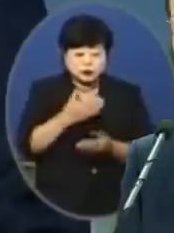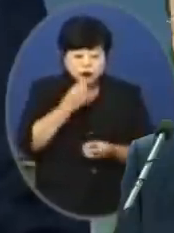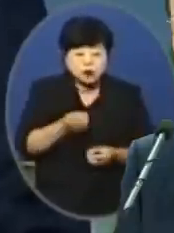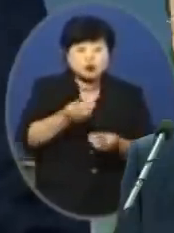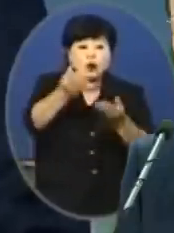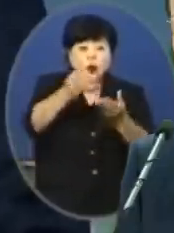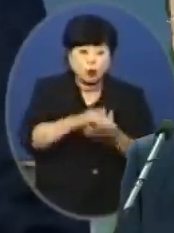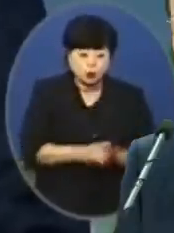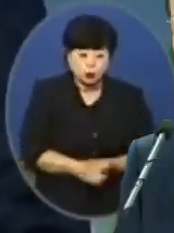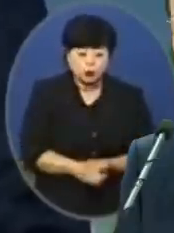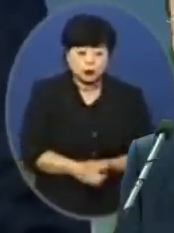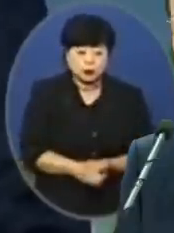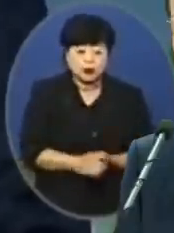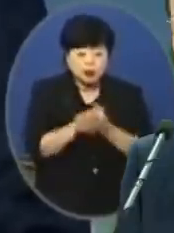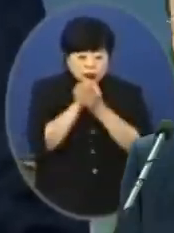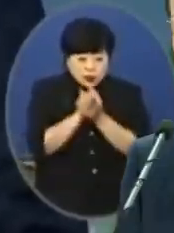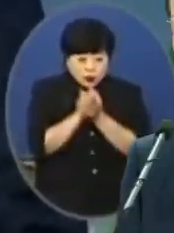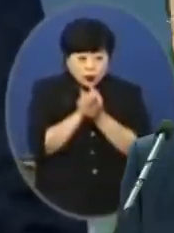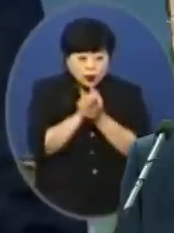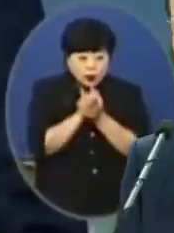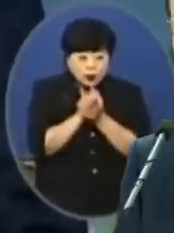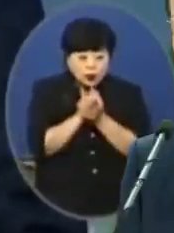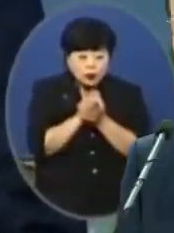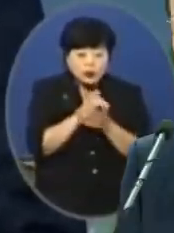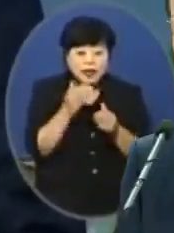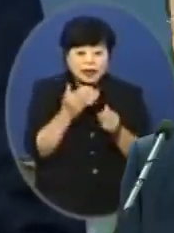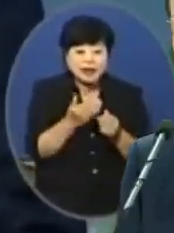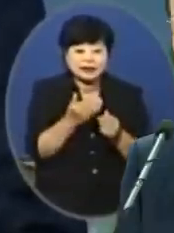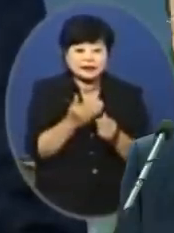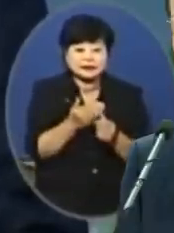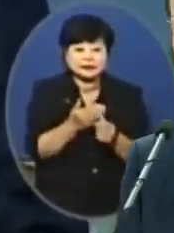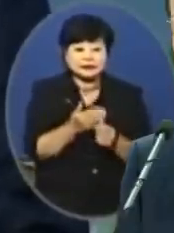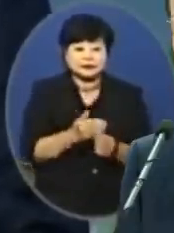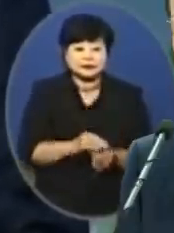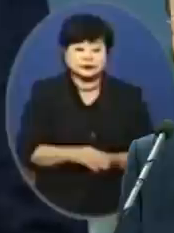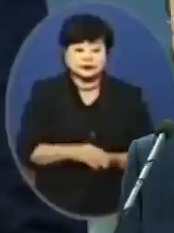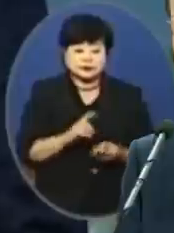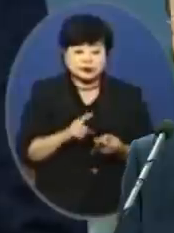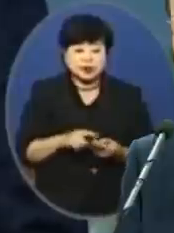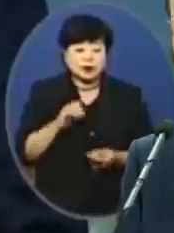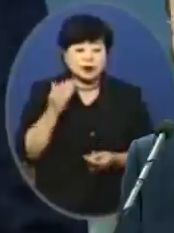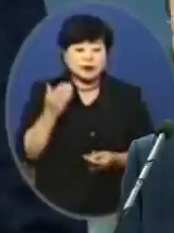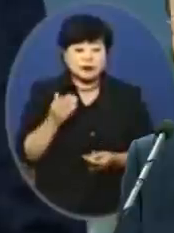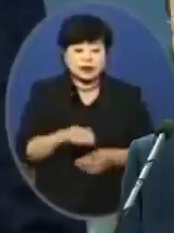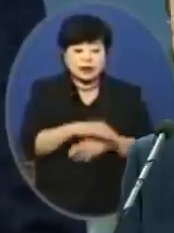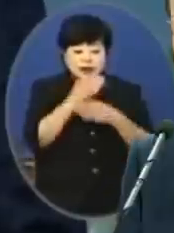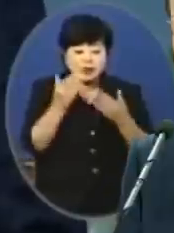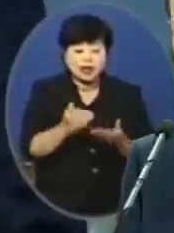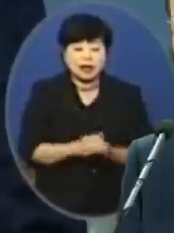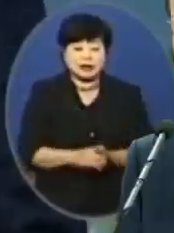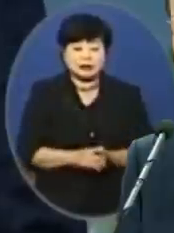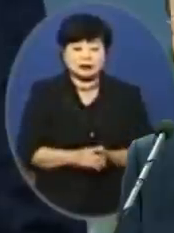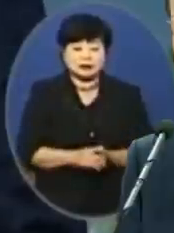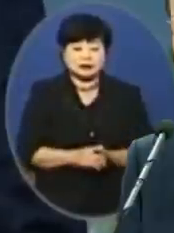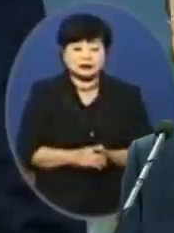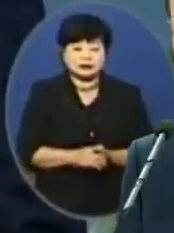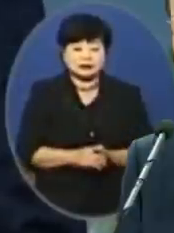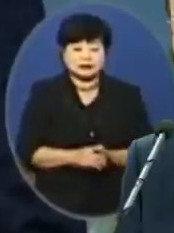것이라. 기도라는 것은 우리에게는 그릇과 같습니다. 다 우렁바가지가